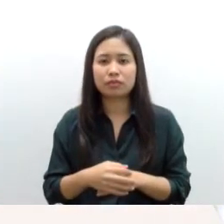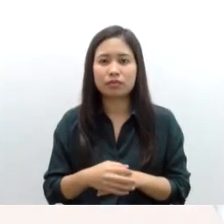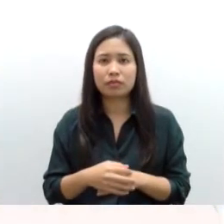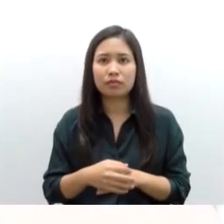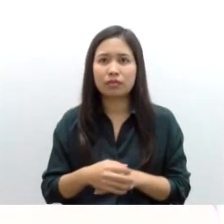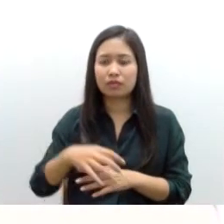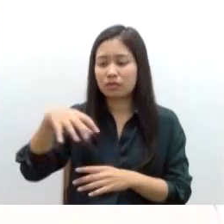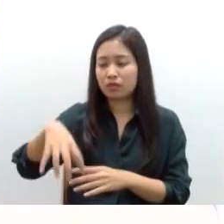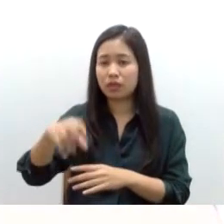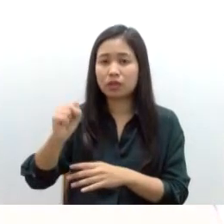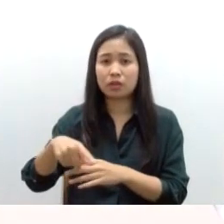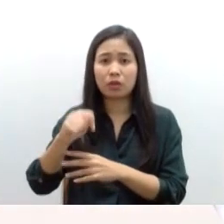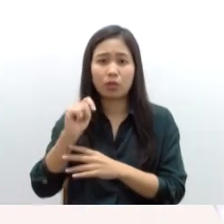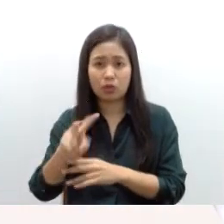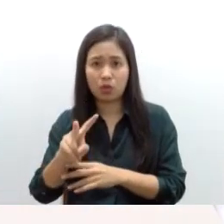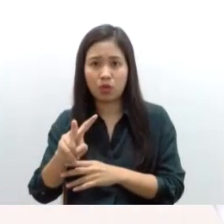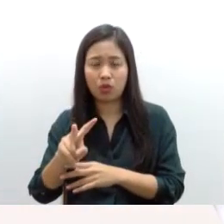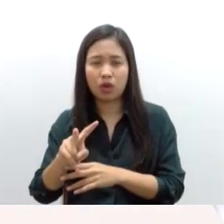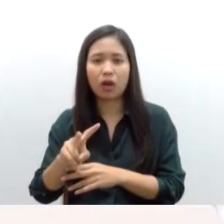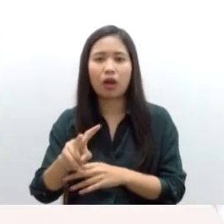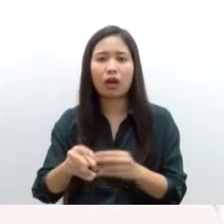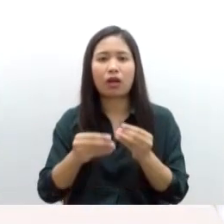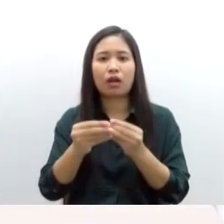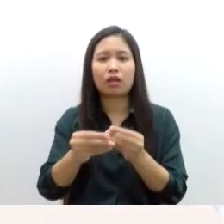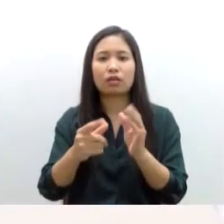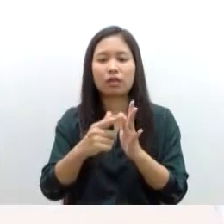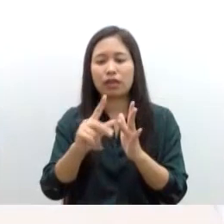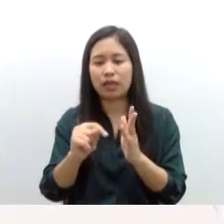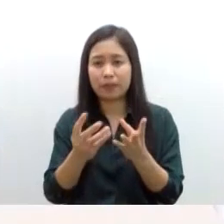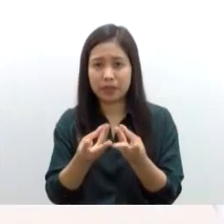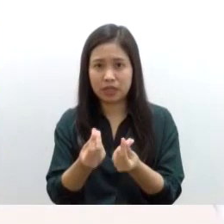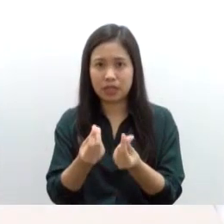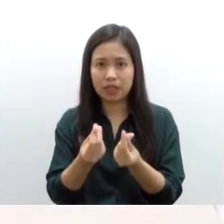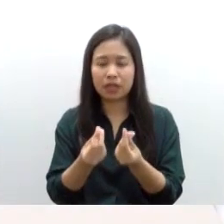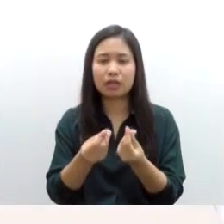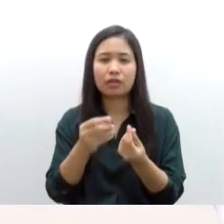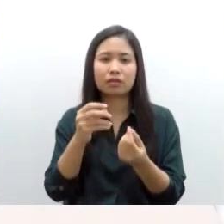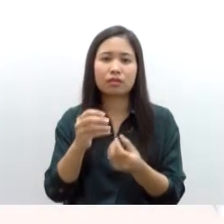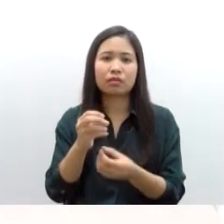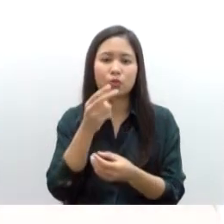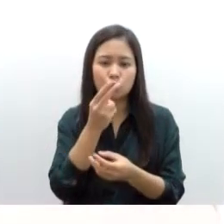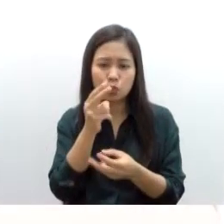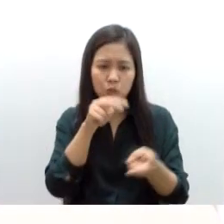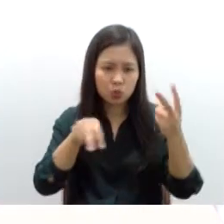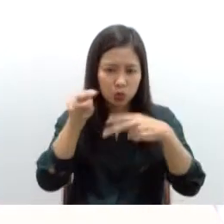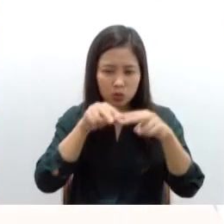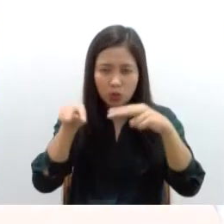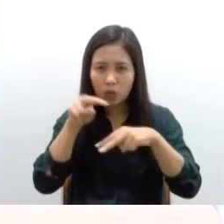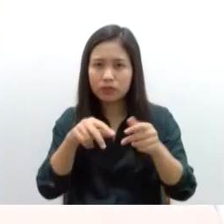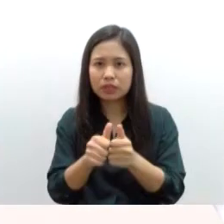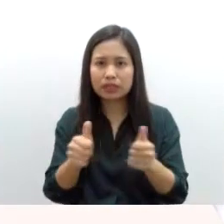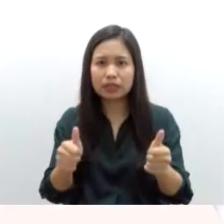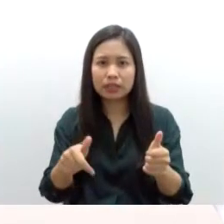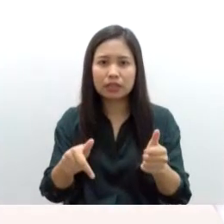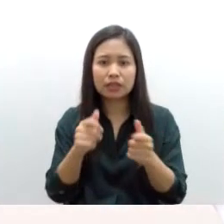ำนักงานคณะกรรมการการศึกษาขั้นพื้นฐานให้สำนักงานเขตพื้นที่การศึกษาครับช่วยแจ้งกำชับและตรวจสอบข้าราชการ